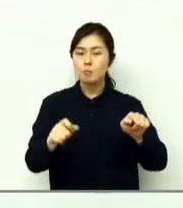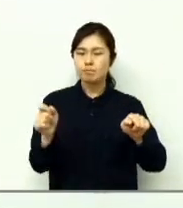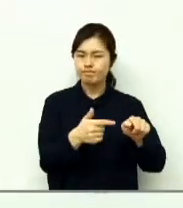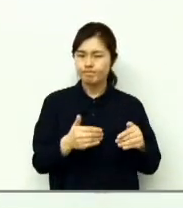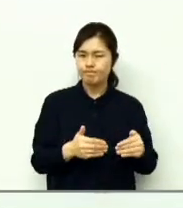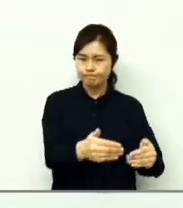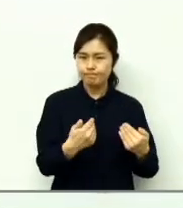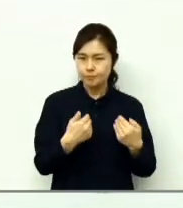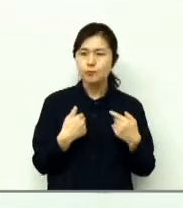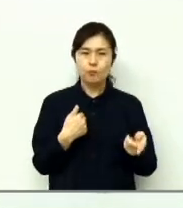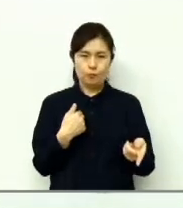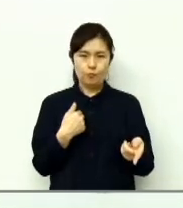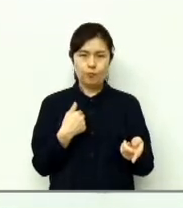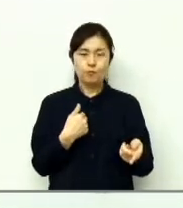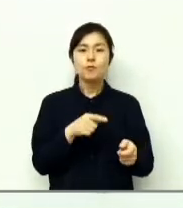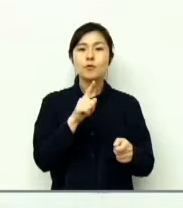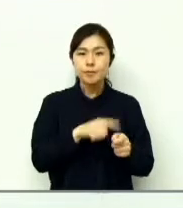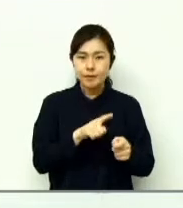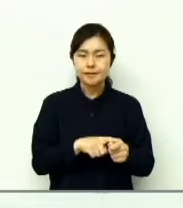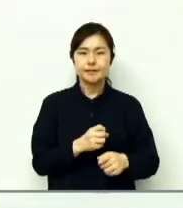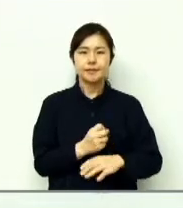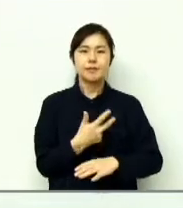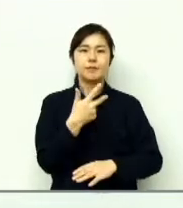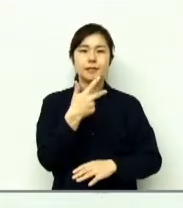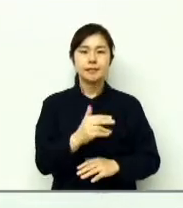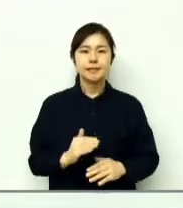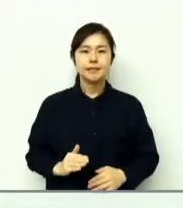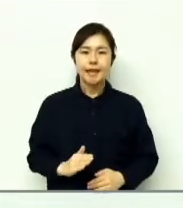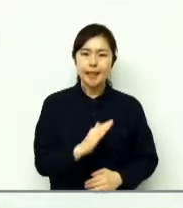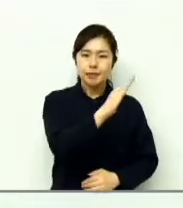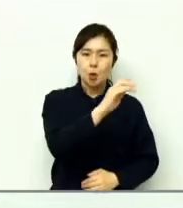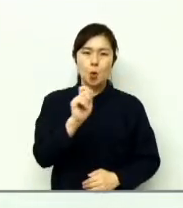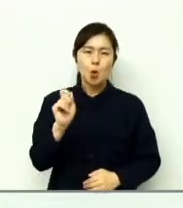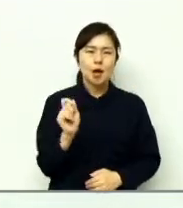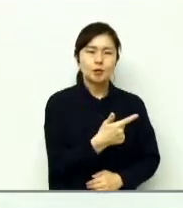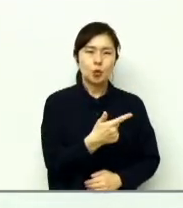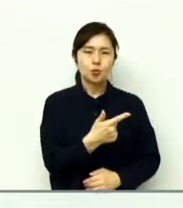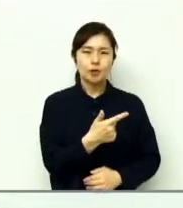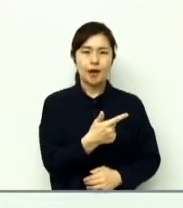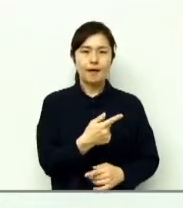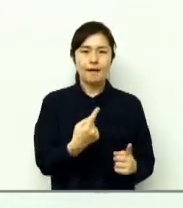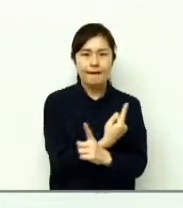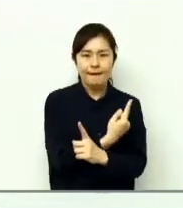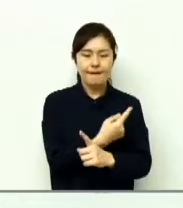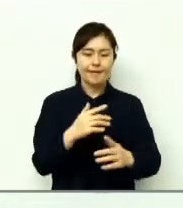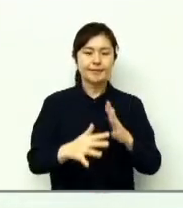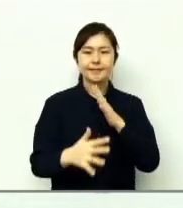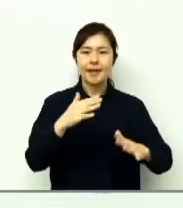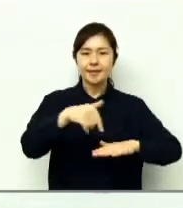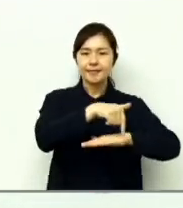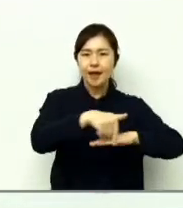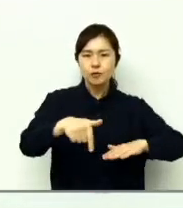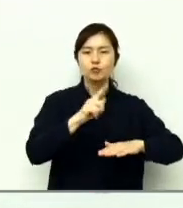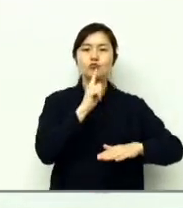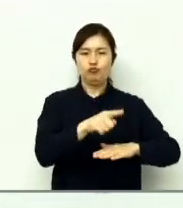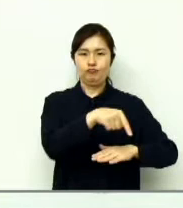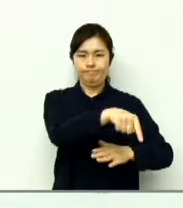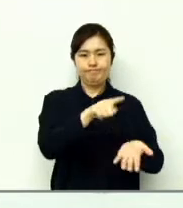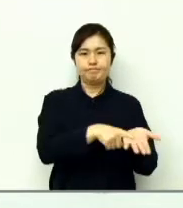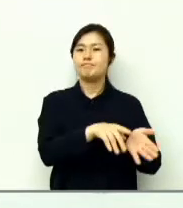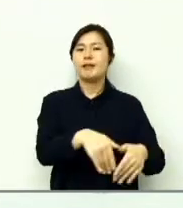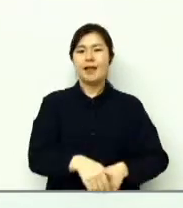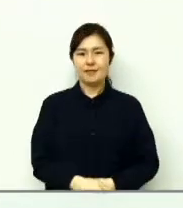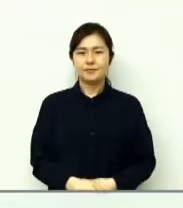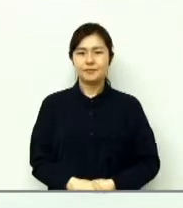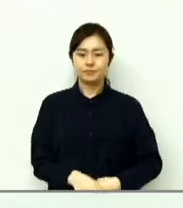するための埼玉市成長加速化戦略と策定をいたしました。策定にあたりましては、なるべく多く